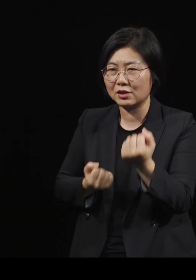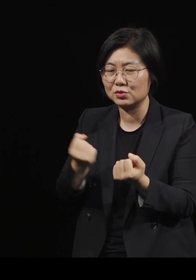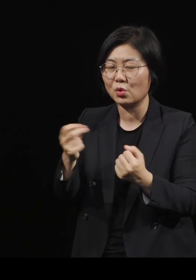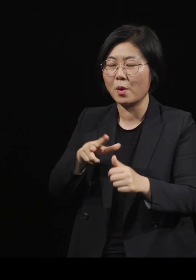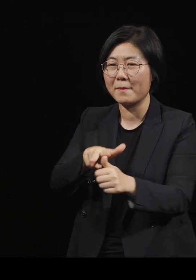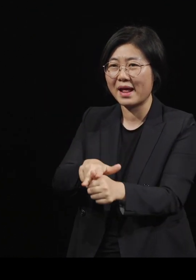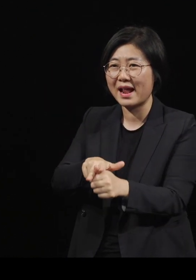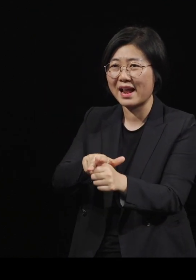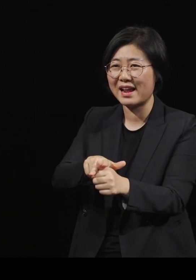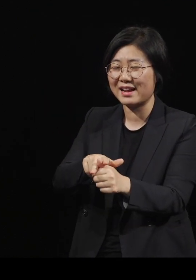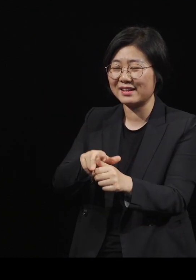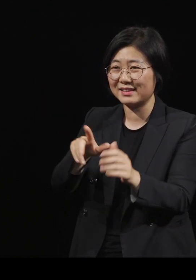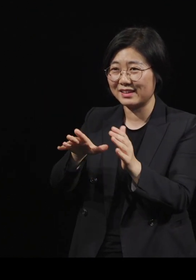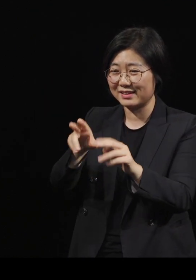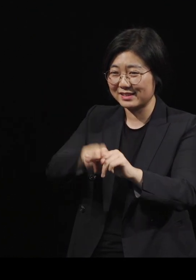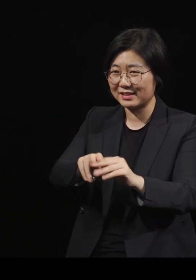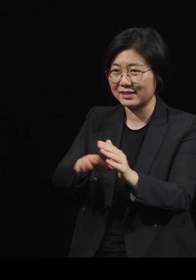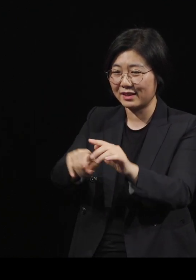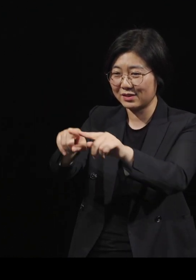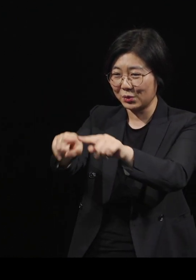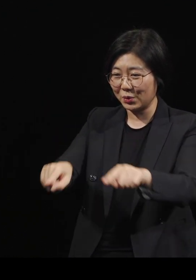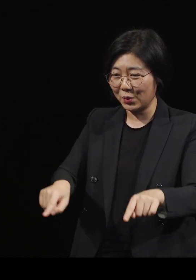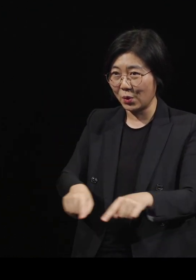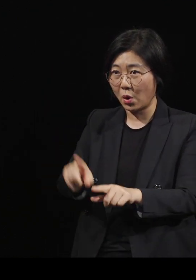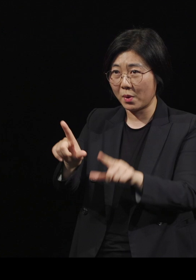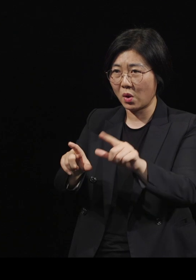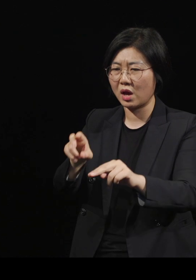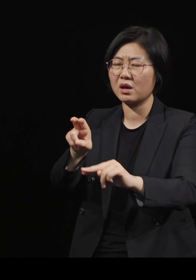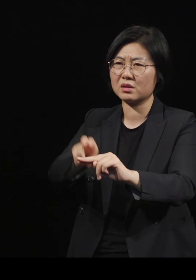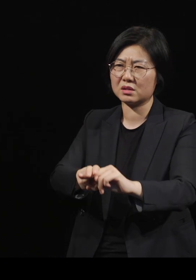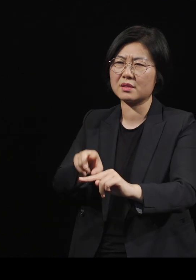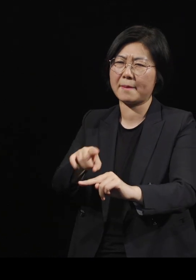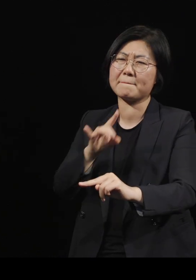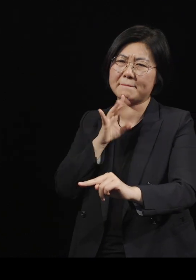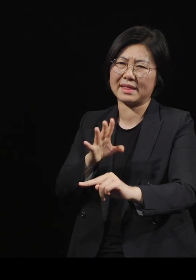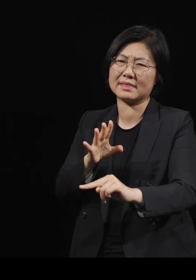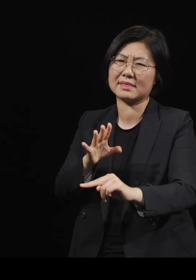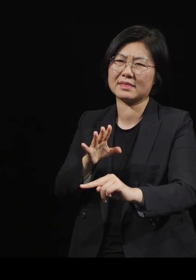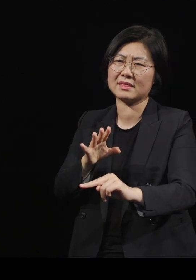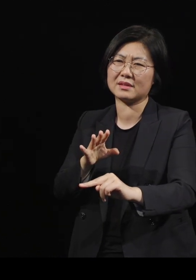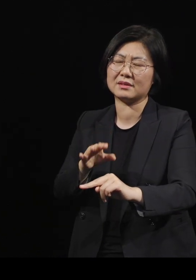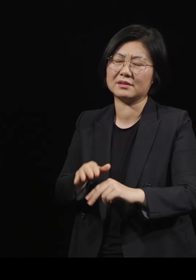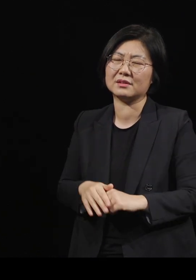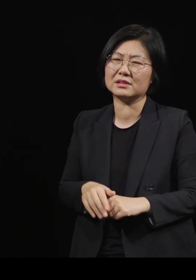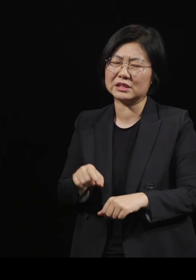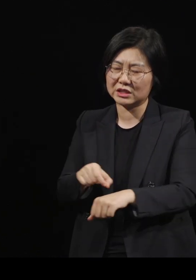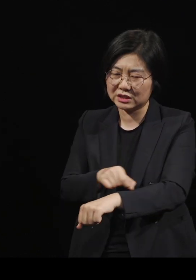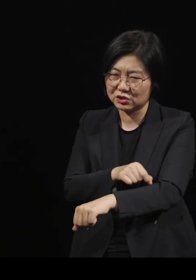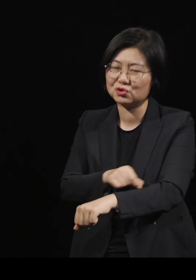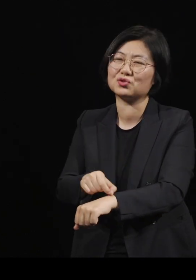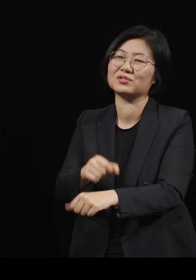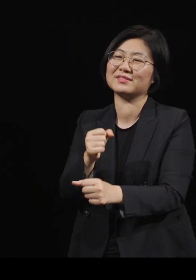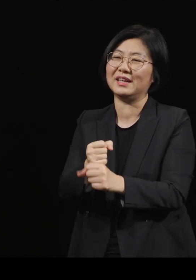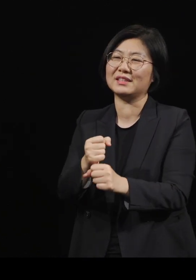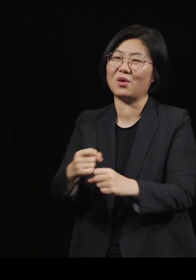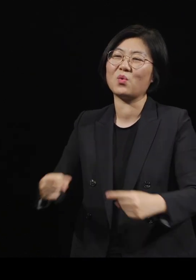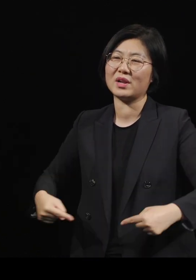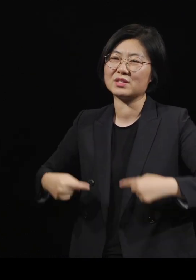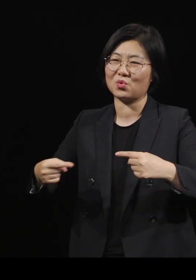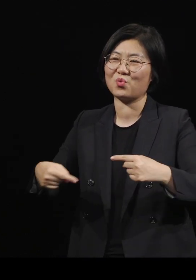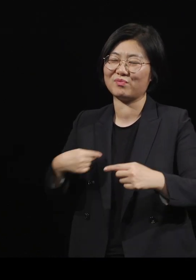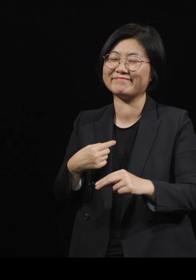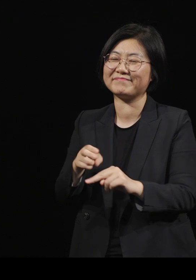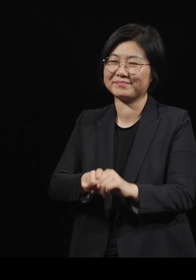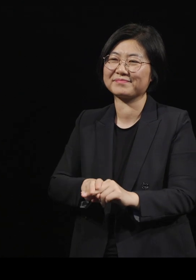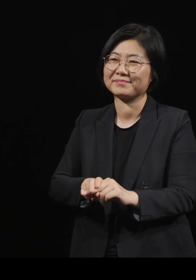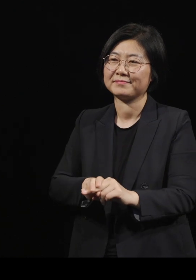말안장 형태의 자세로밖에는 앉을 수가 없어서 이렇게 저만의 특수 제작 휠체어를